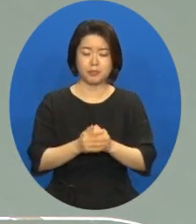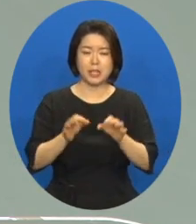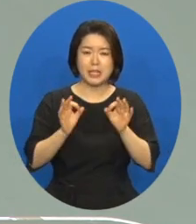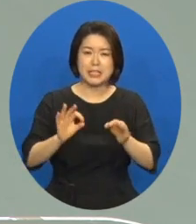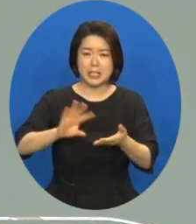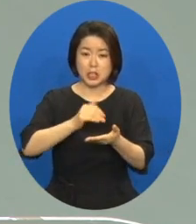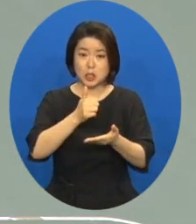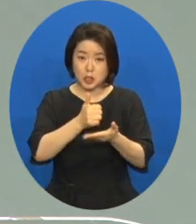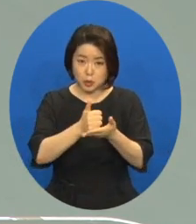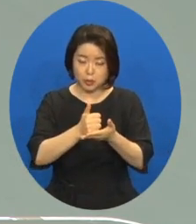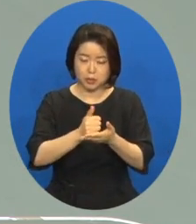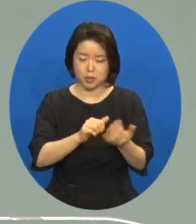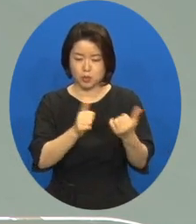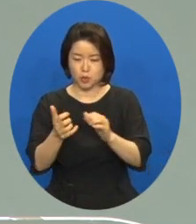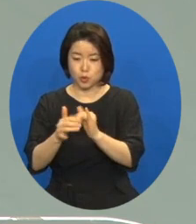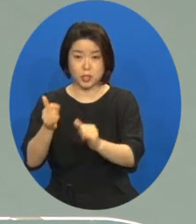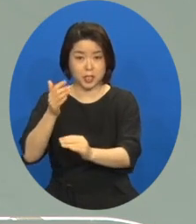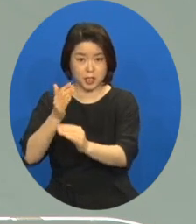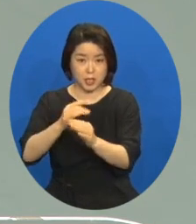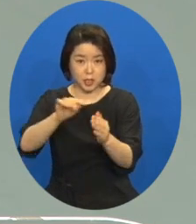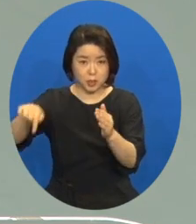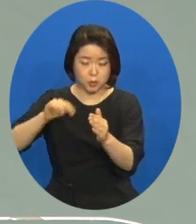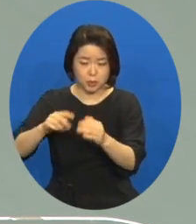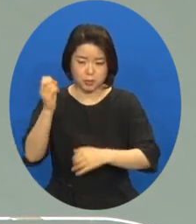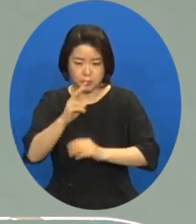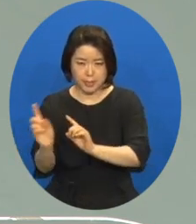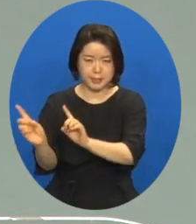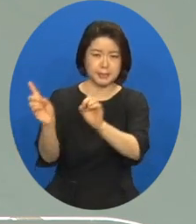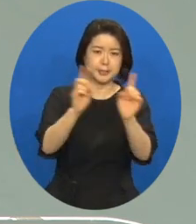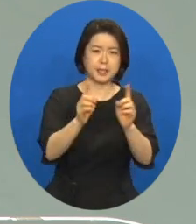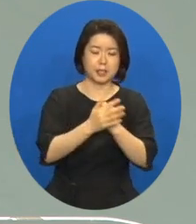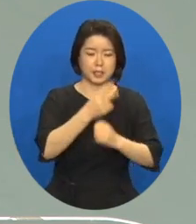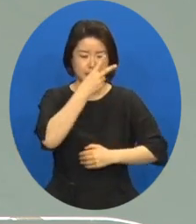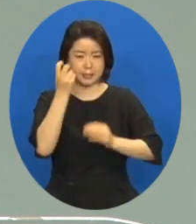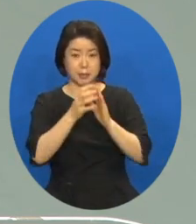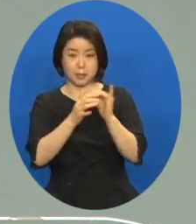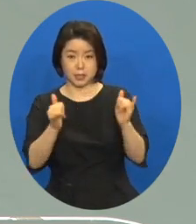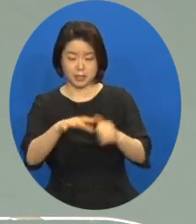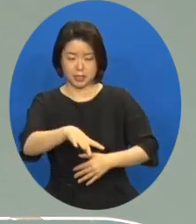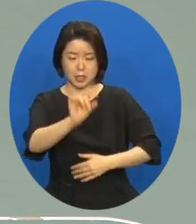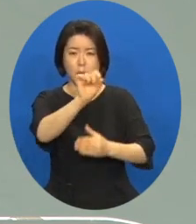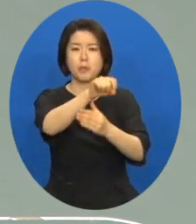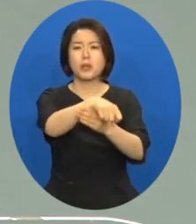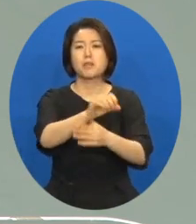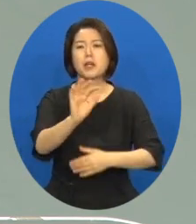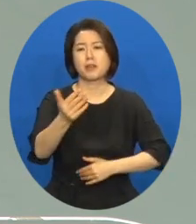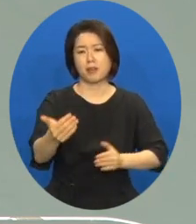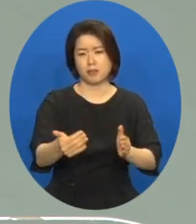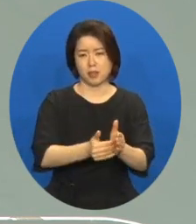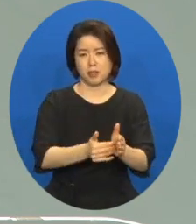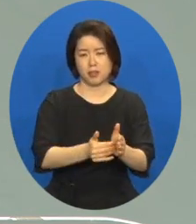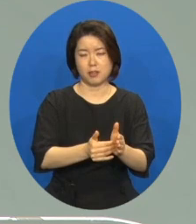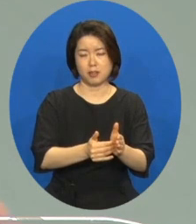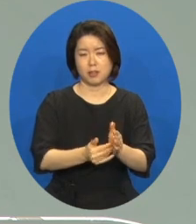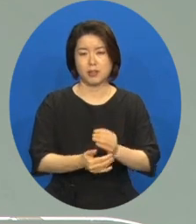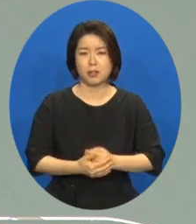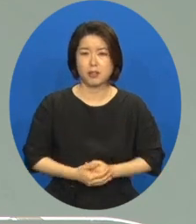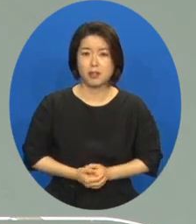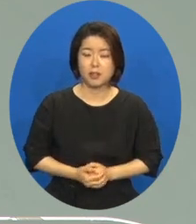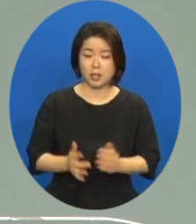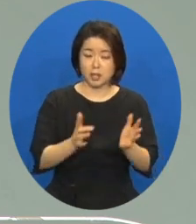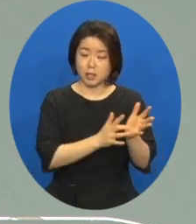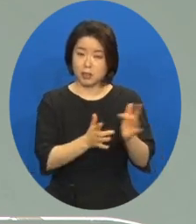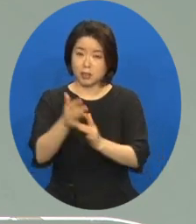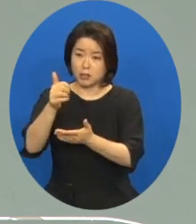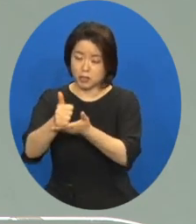그리스도께서 죽은 자 가운데서 다시 살아 잠자는 자들의 첫 열매가 되셨도다.